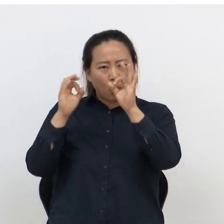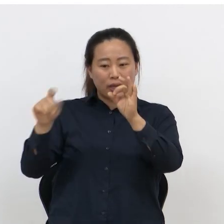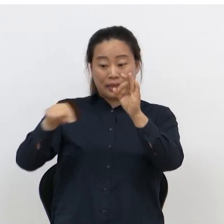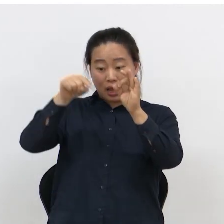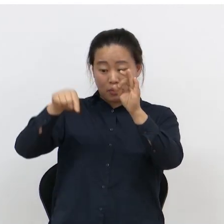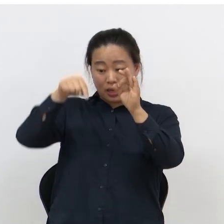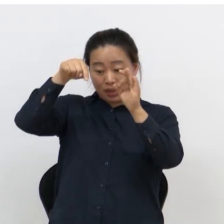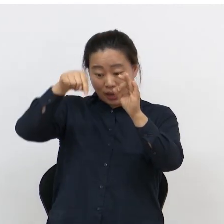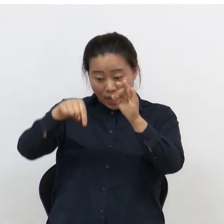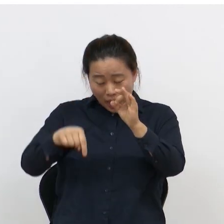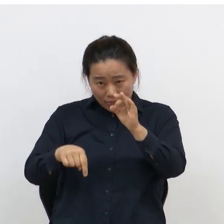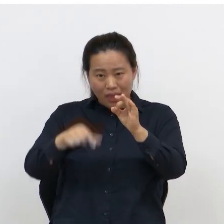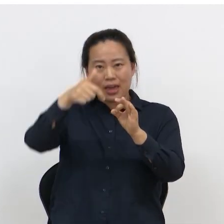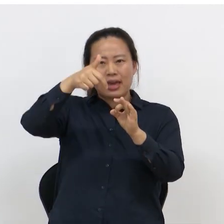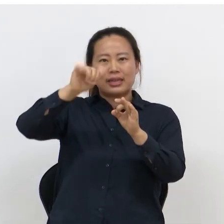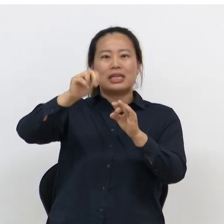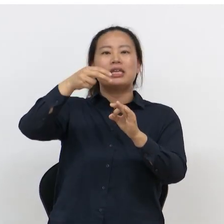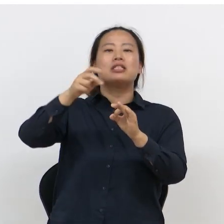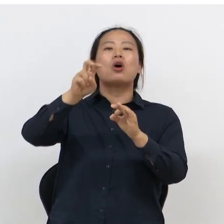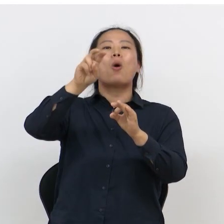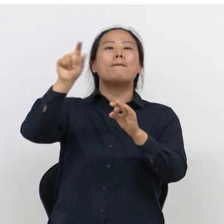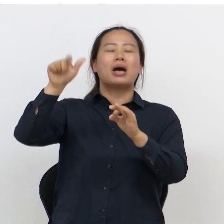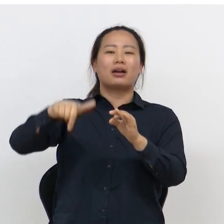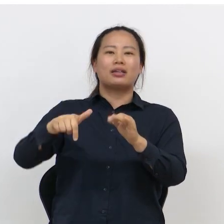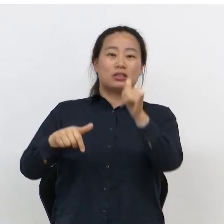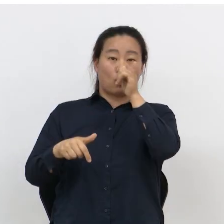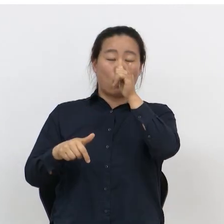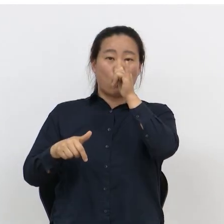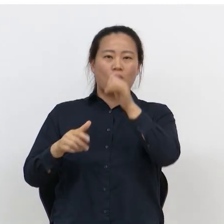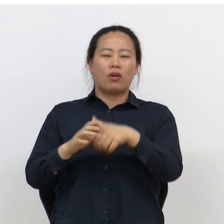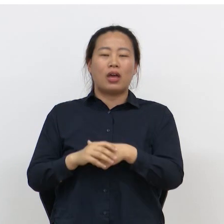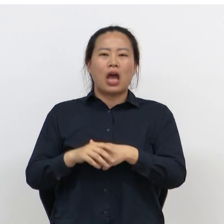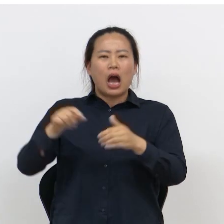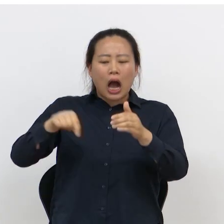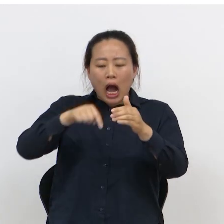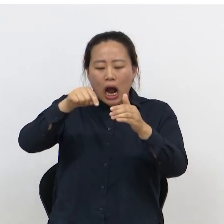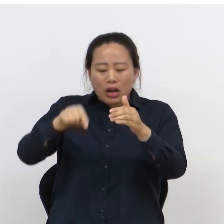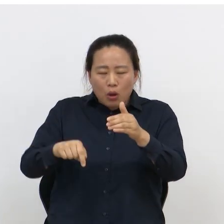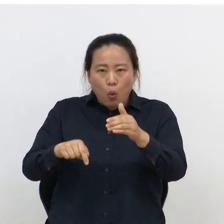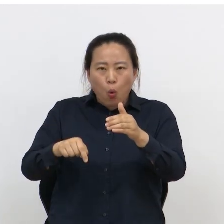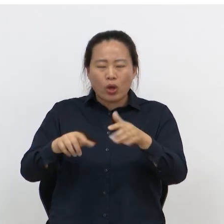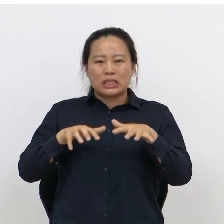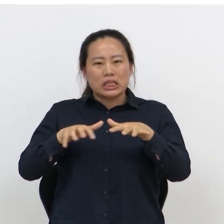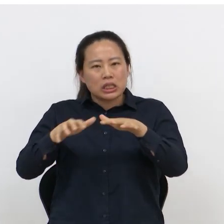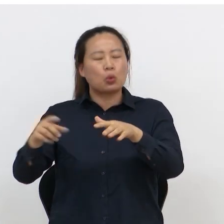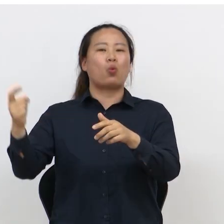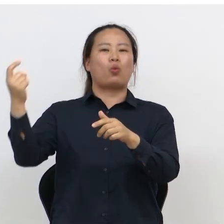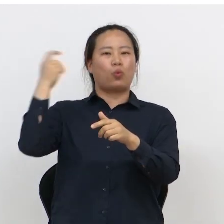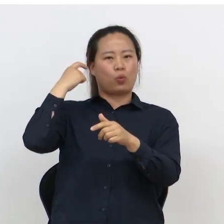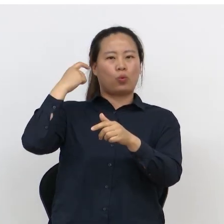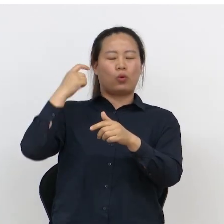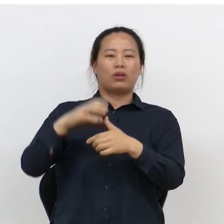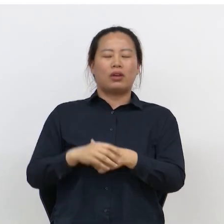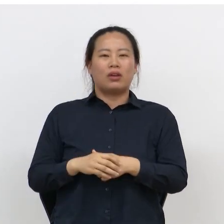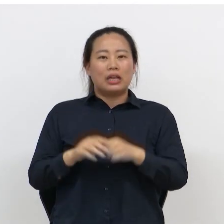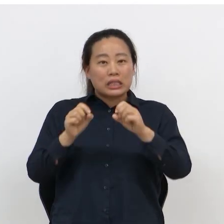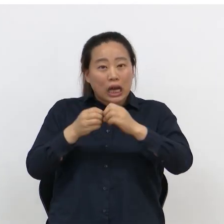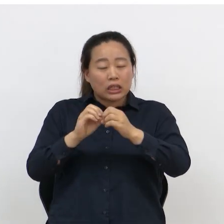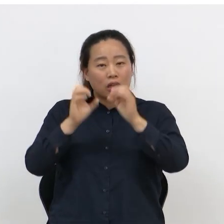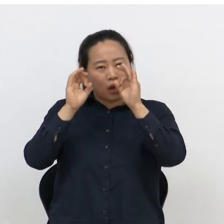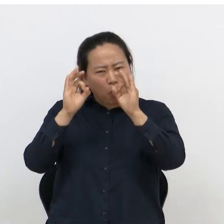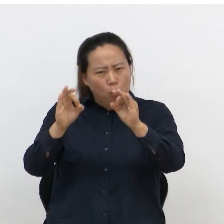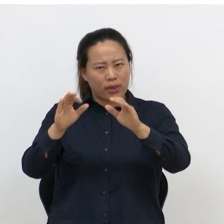달팽이관 속에 기저막이라고 하는 막이 있습니다. 이 막이 아래로 진동을 하죠. 조금 자세히 보면